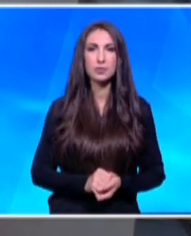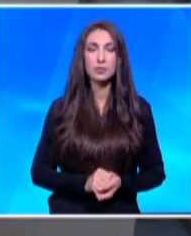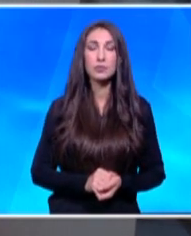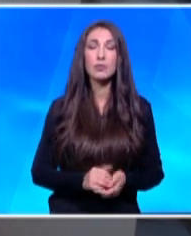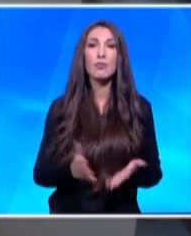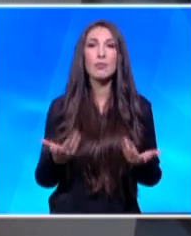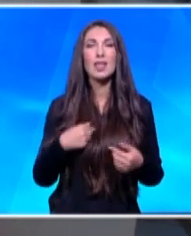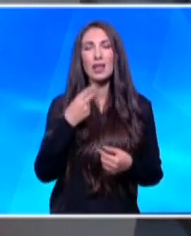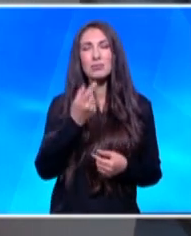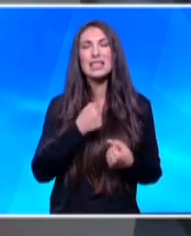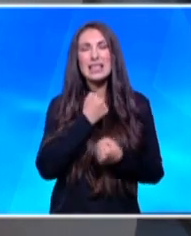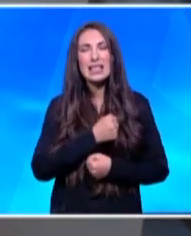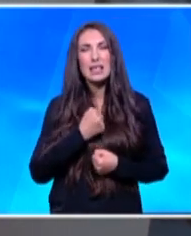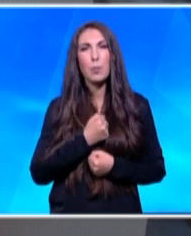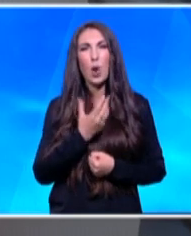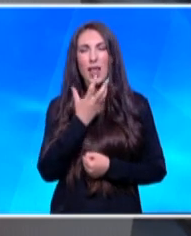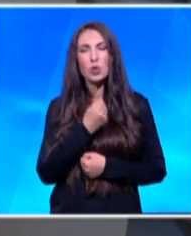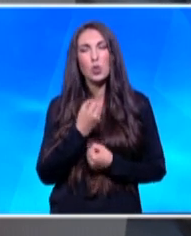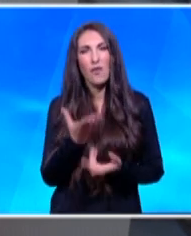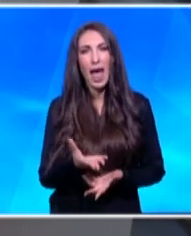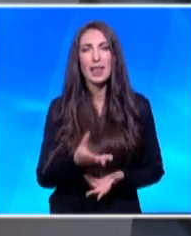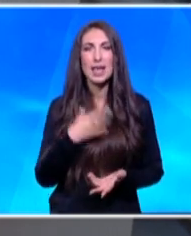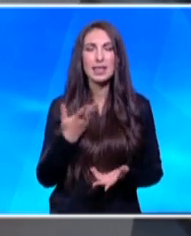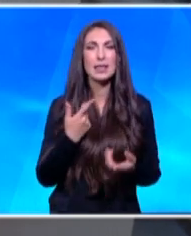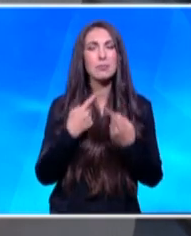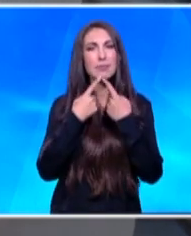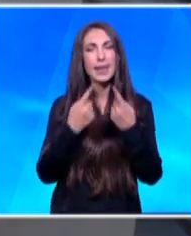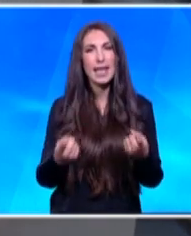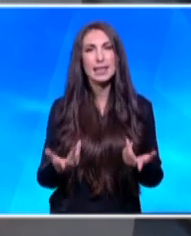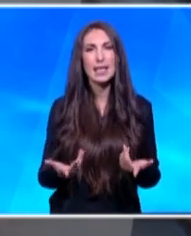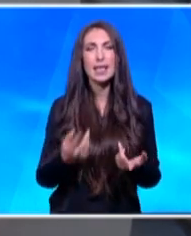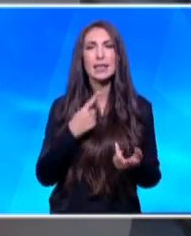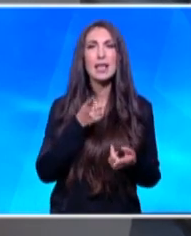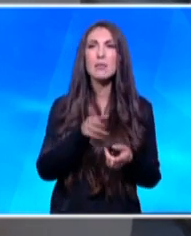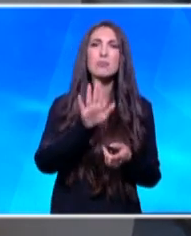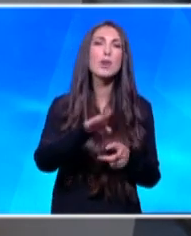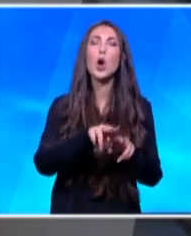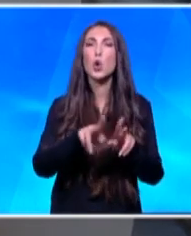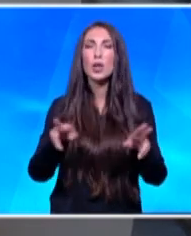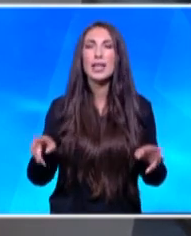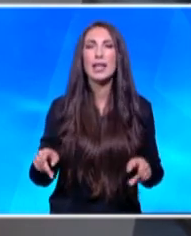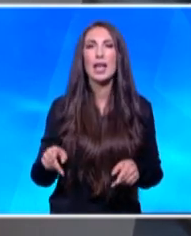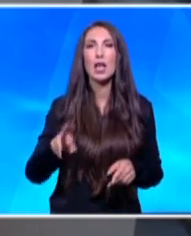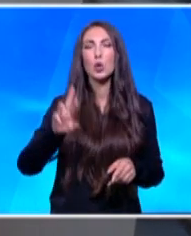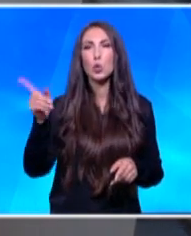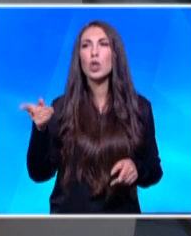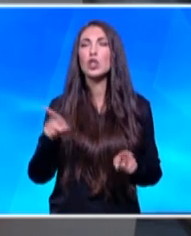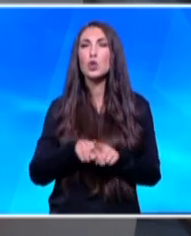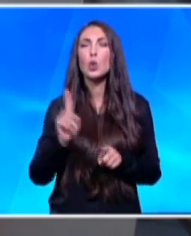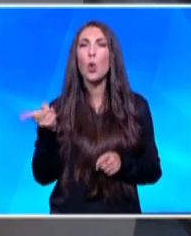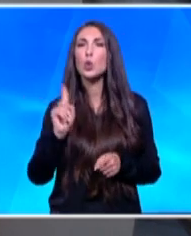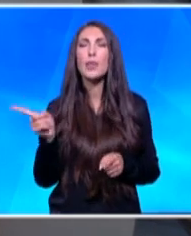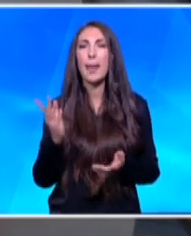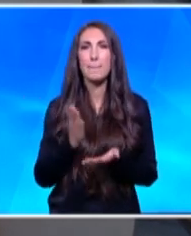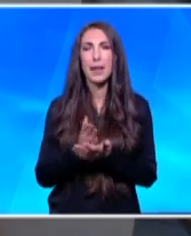Освен съболезнованията, които искам да изразя към тези родители, към другите, които не бяха днес тук, но